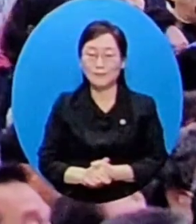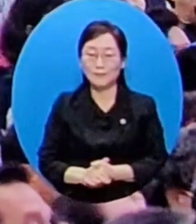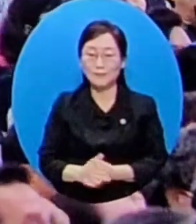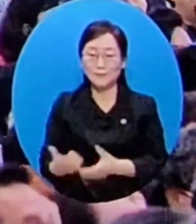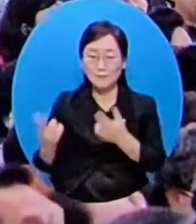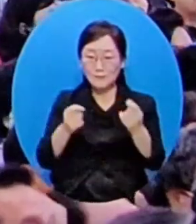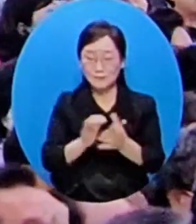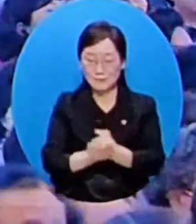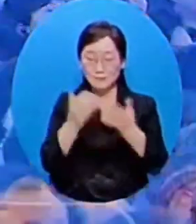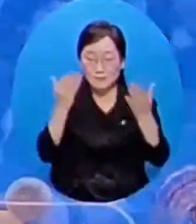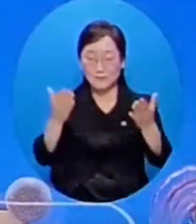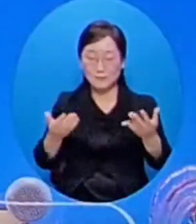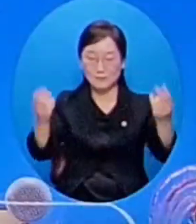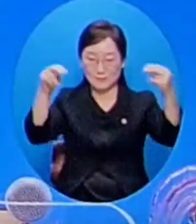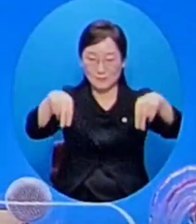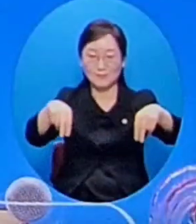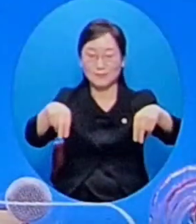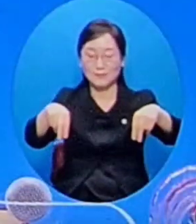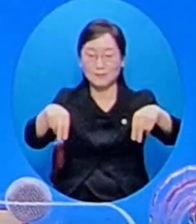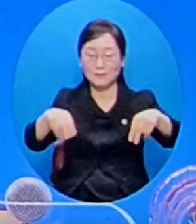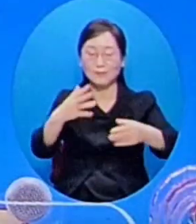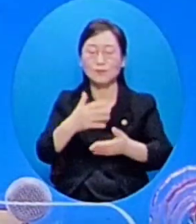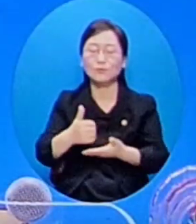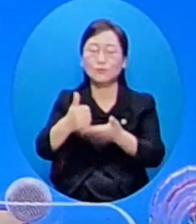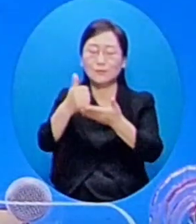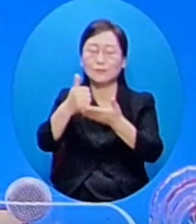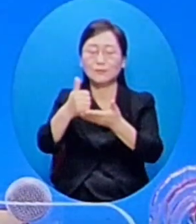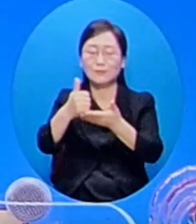이제 기도하는 시간입니다. 자리에서 다 일어나셔서 주님,